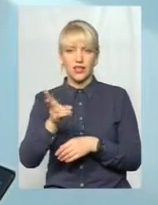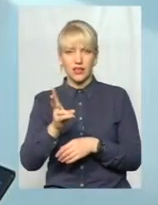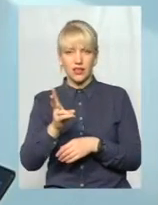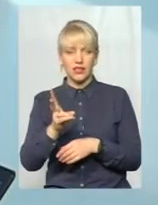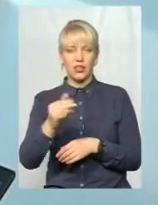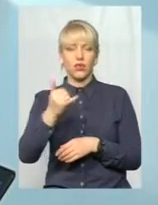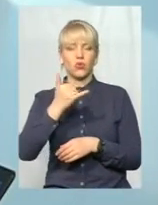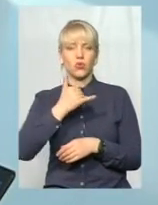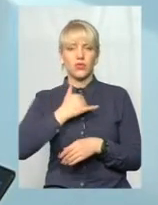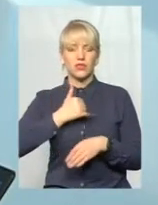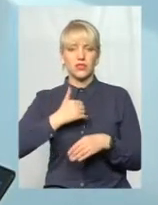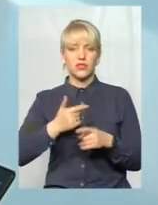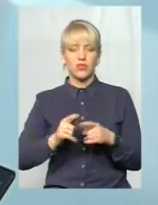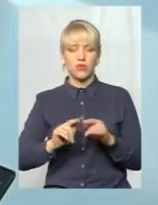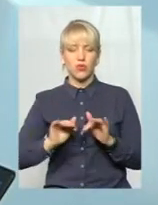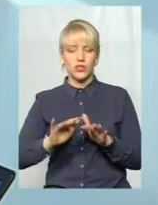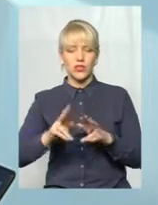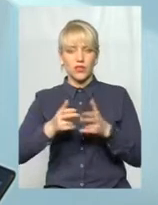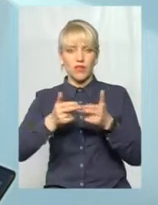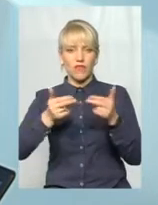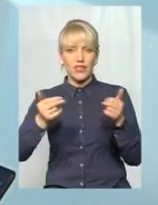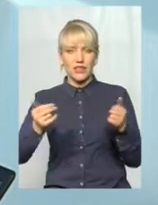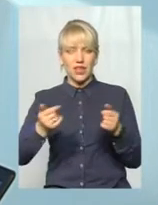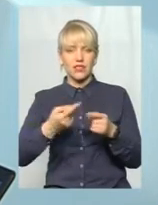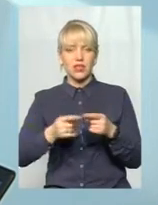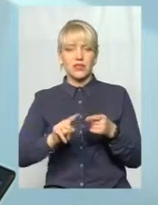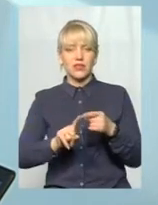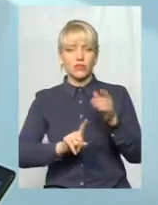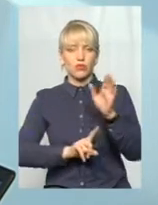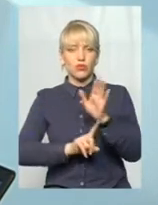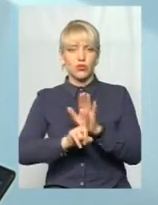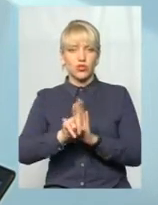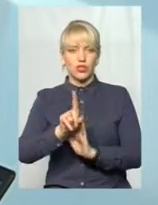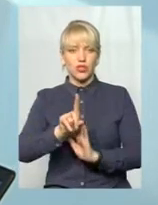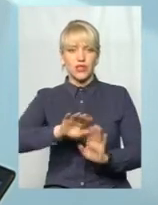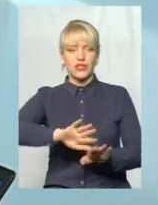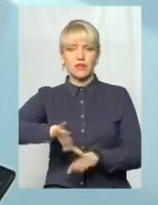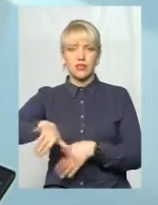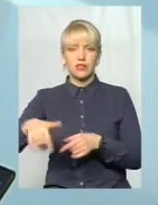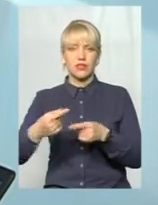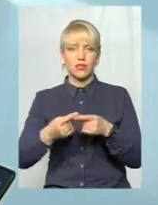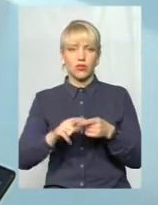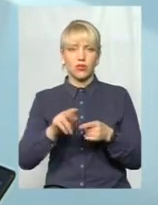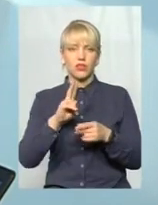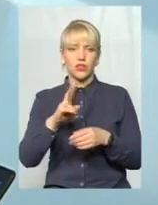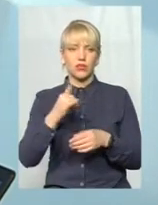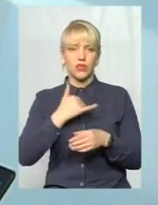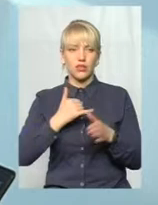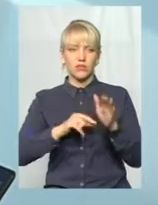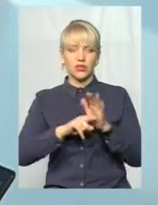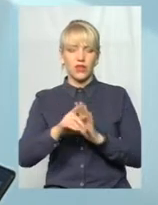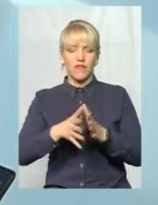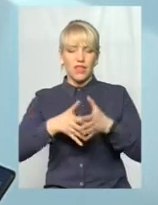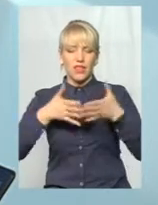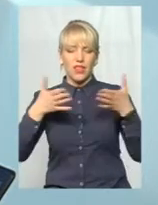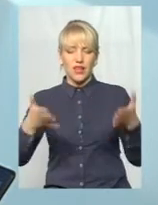нас іменно процедура визнання в нас почалася, я вам кажу, після того, як в нас почала велика кількість бути